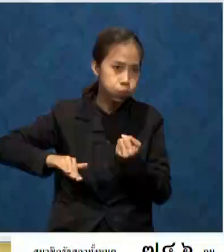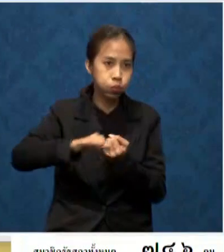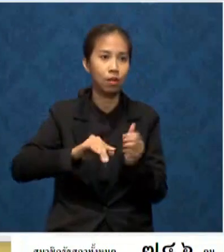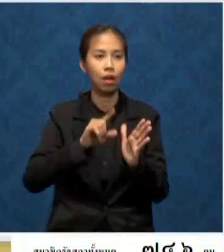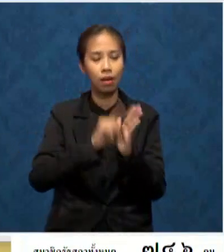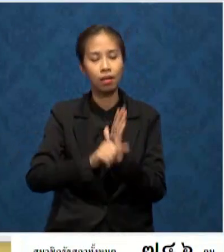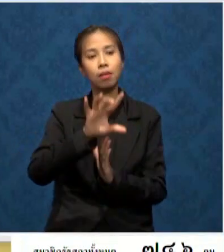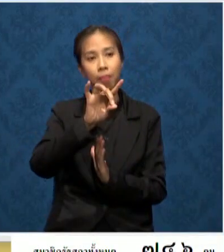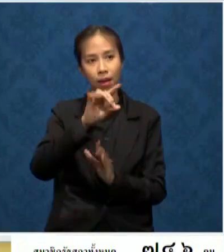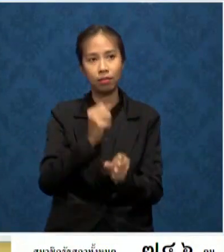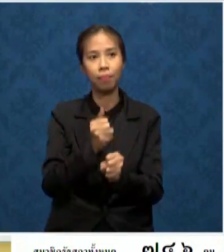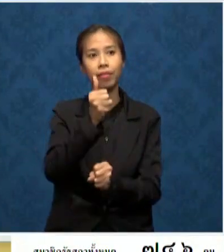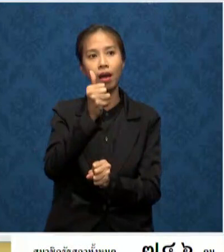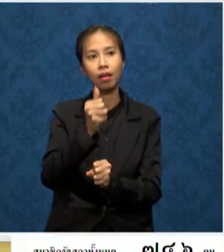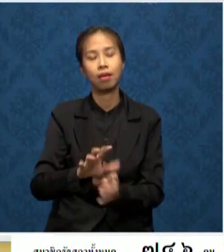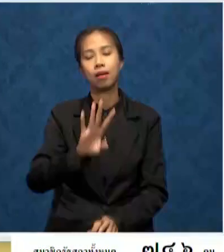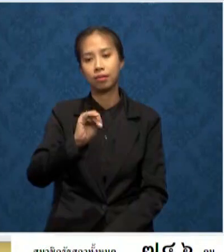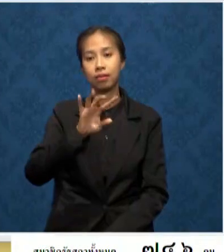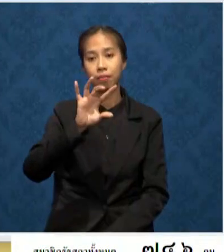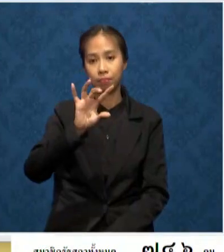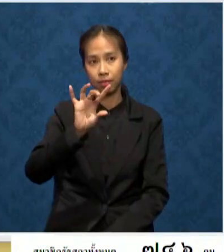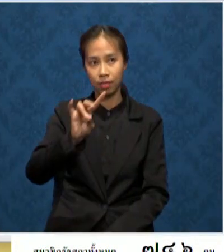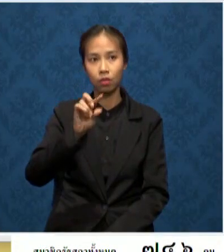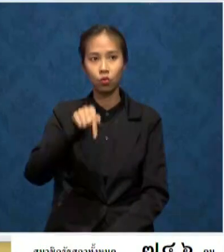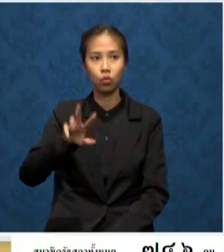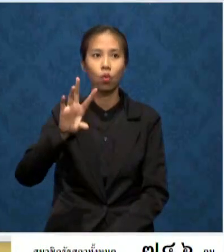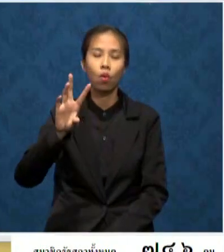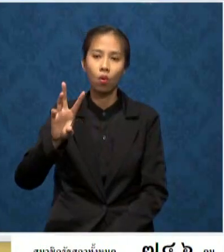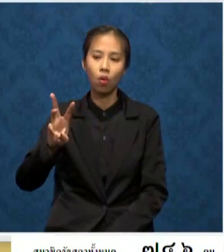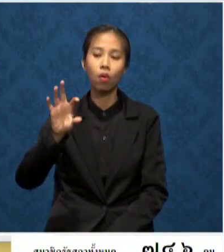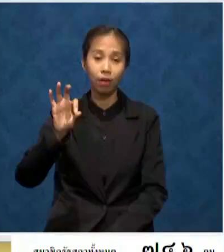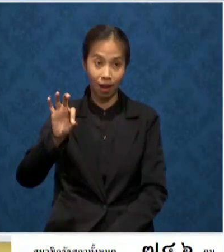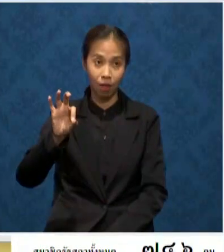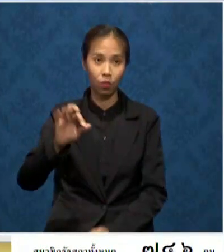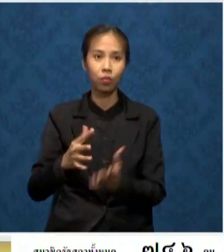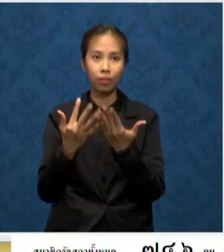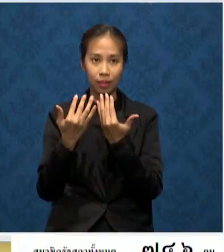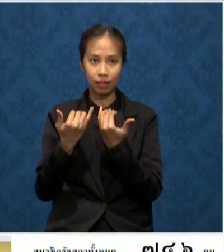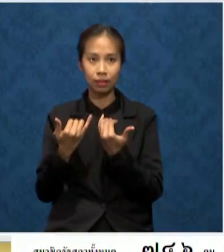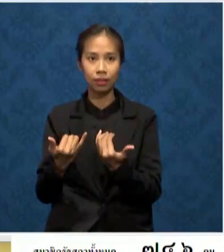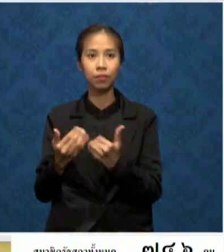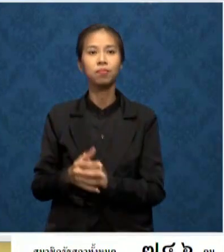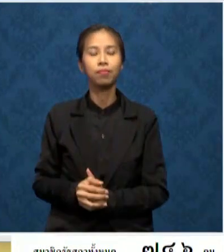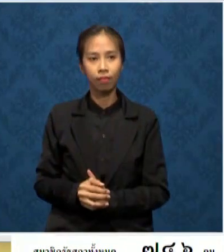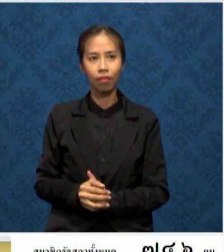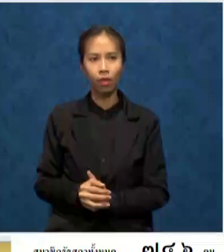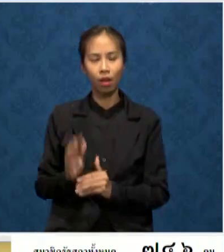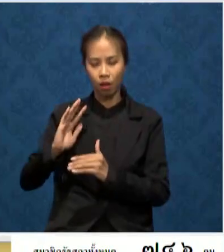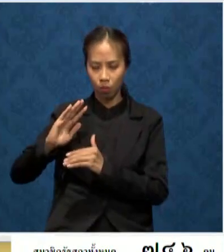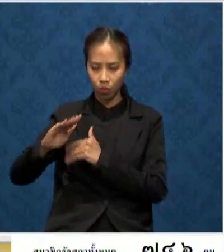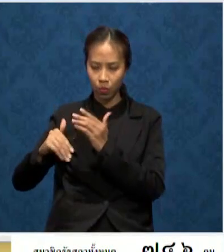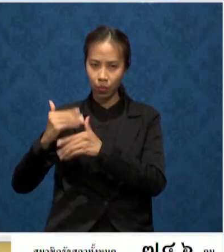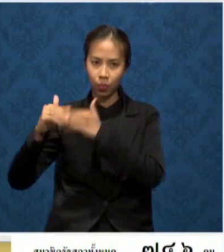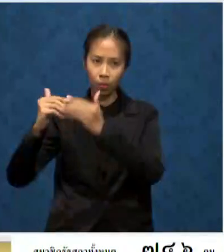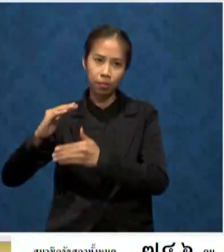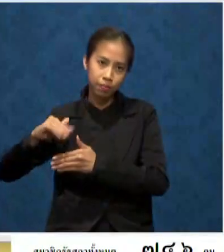8 นาทีได้ 47.69%แล้วเราลองมาดูตัเลขว่า ผ่านการพัฒนา